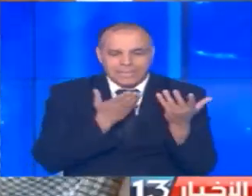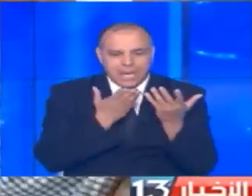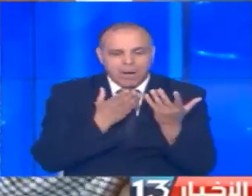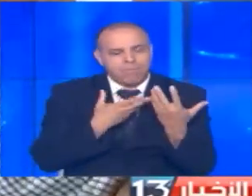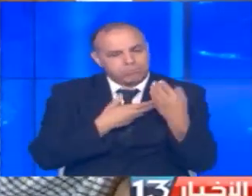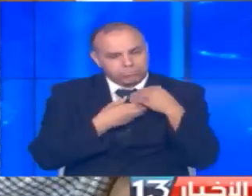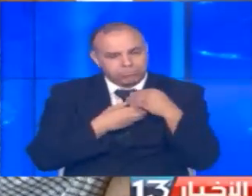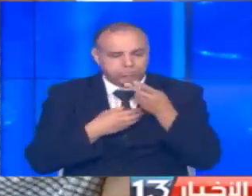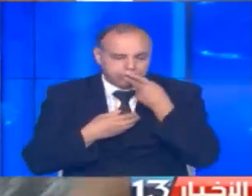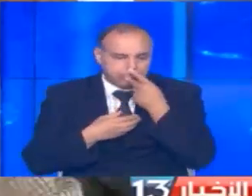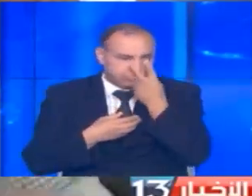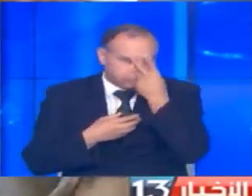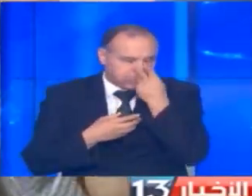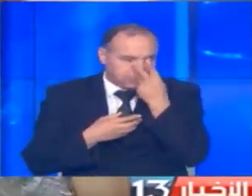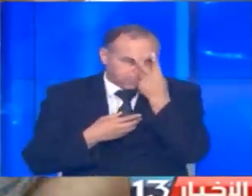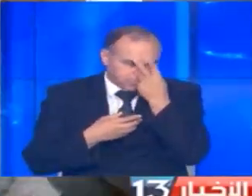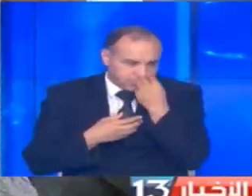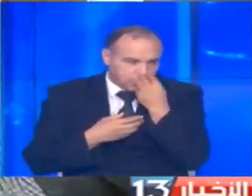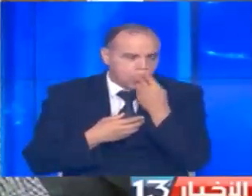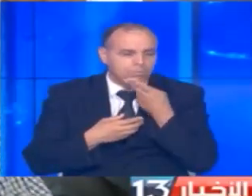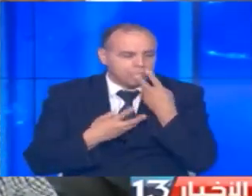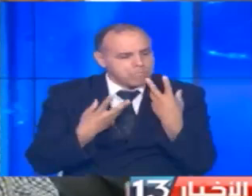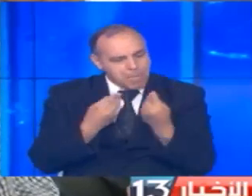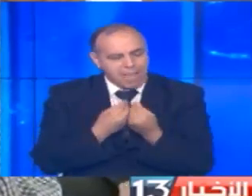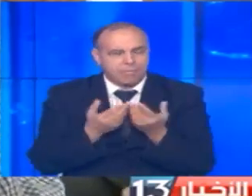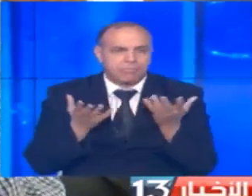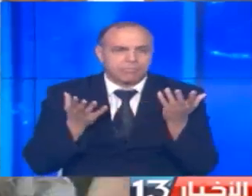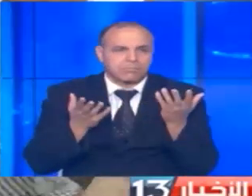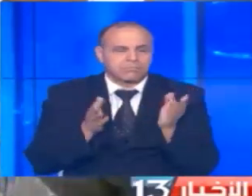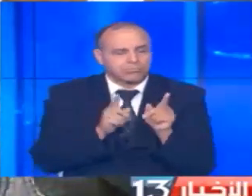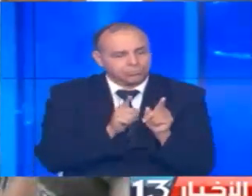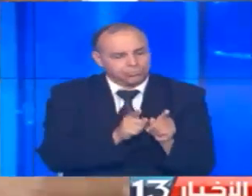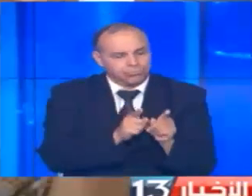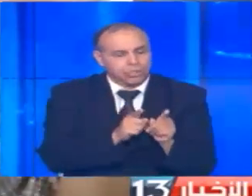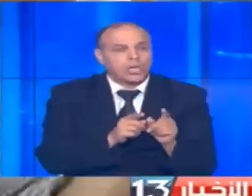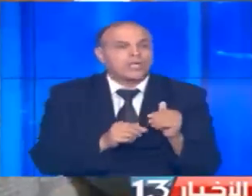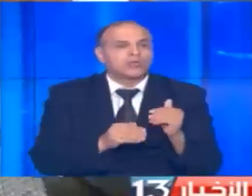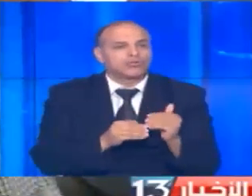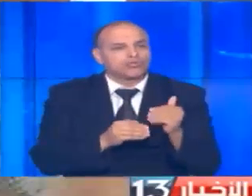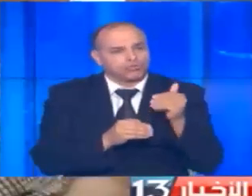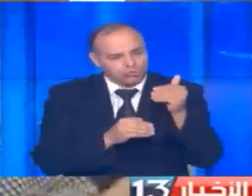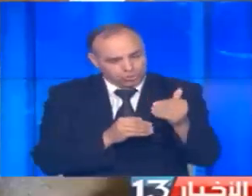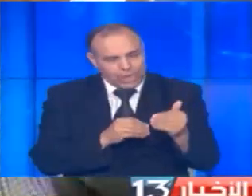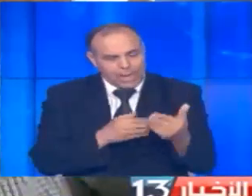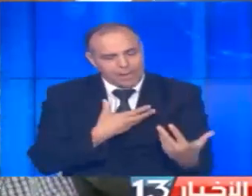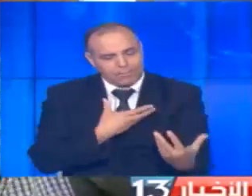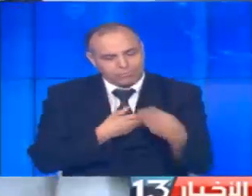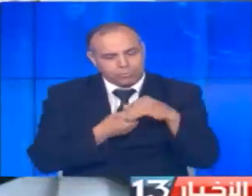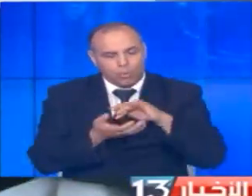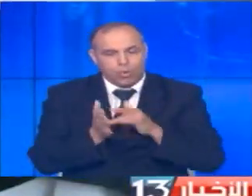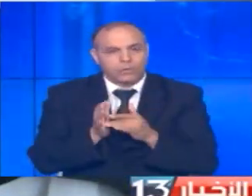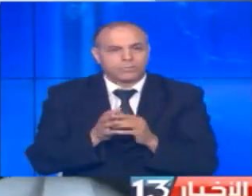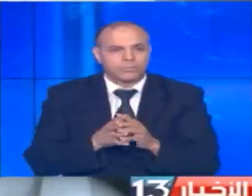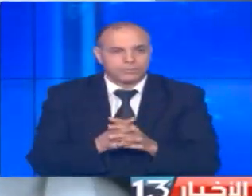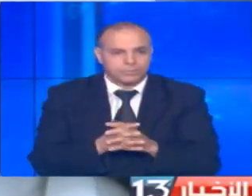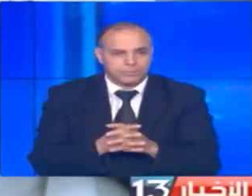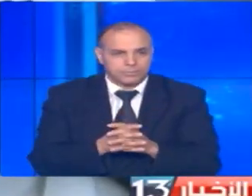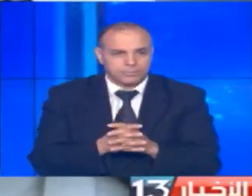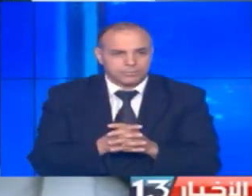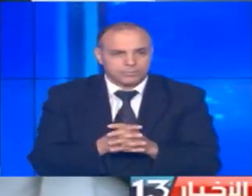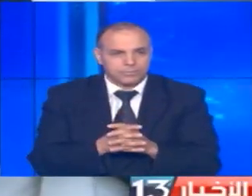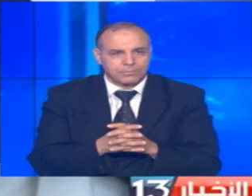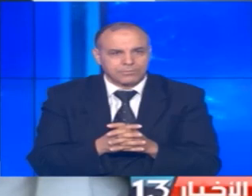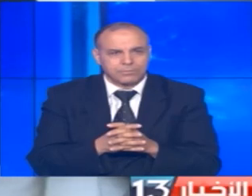قسم مع المبصرين. بدينا بالجزئي وبعد ان شاء الله نعملوا هيك الادماج الكلي. دوز